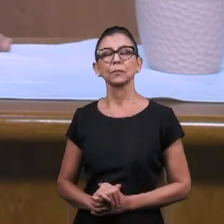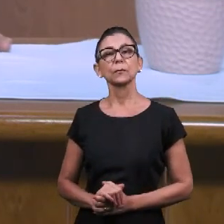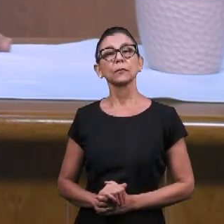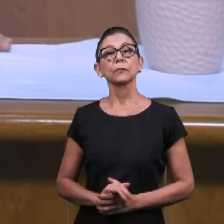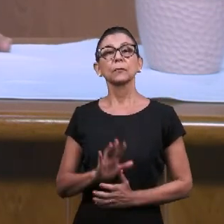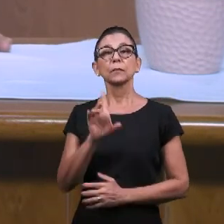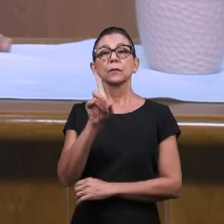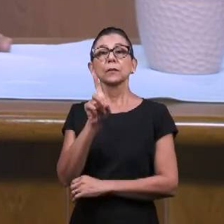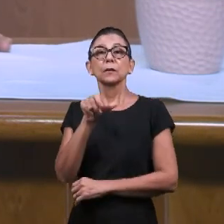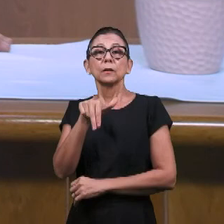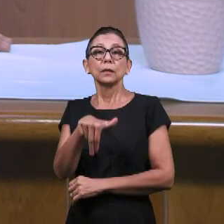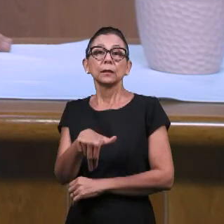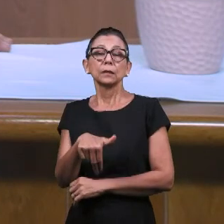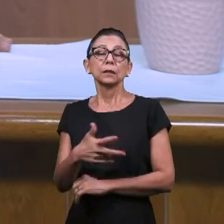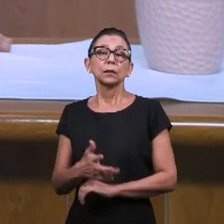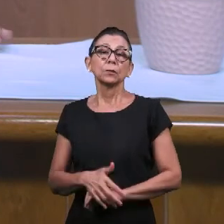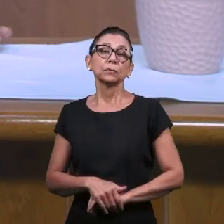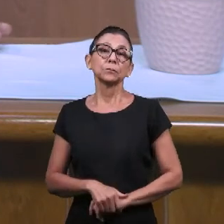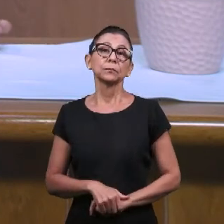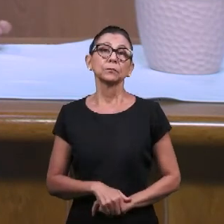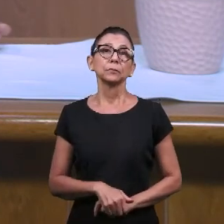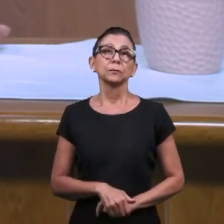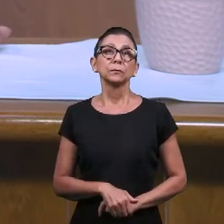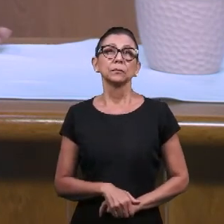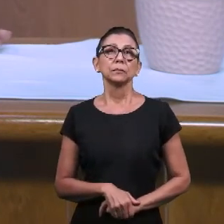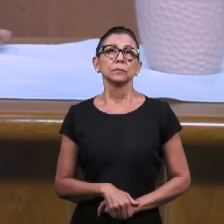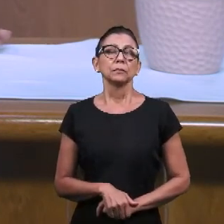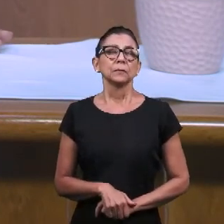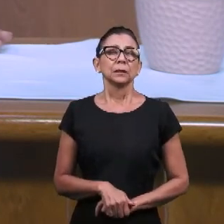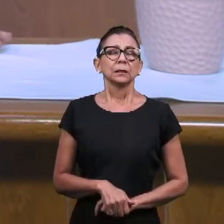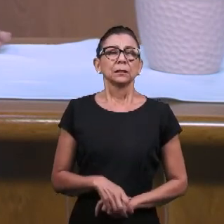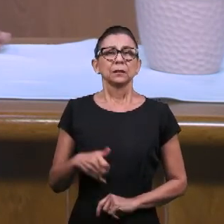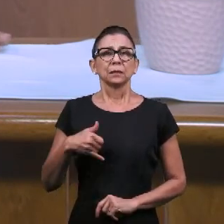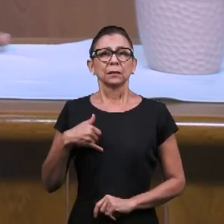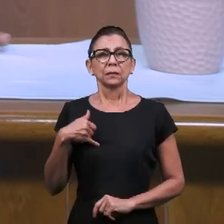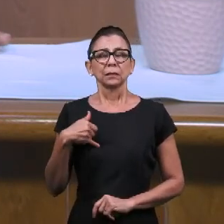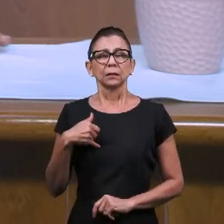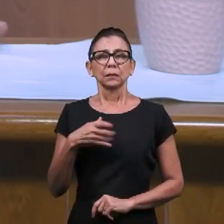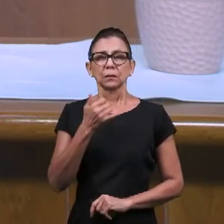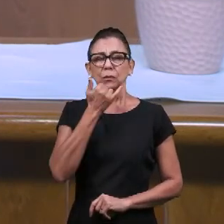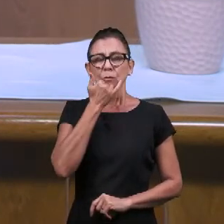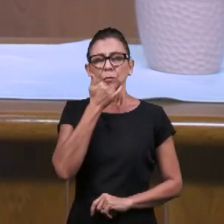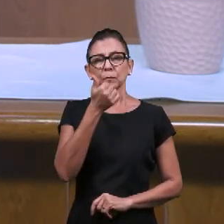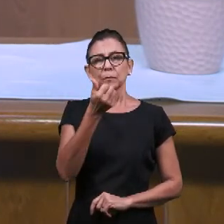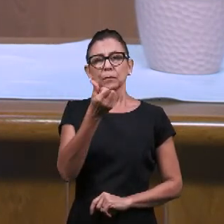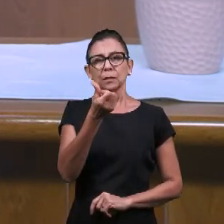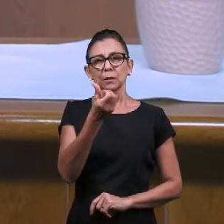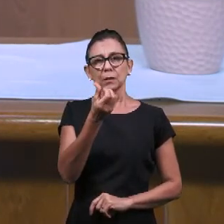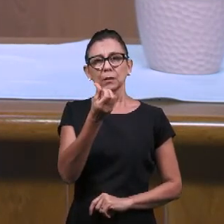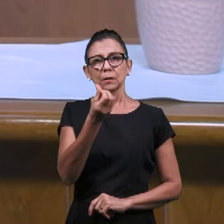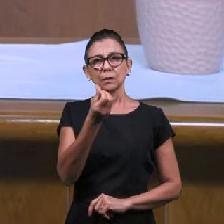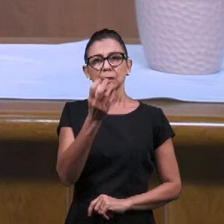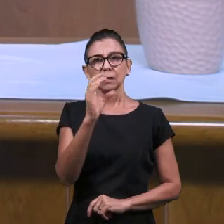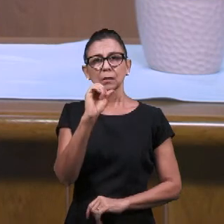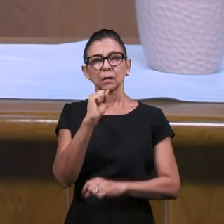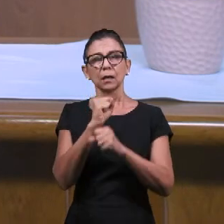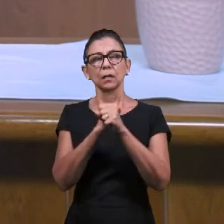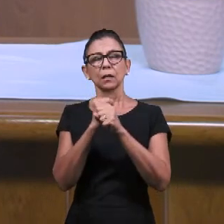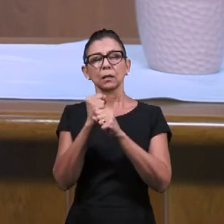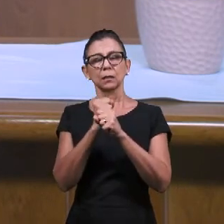Он не купился на это. И здесь он продолжает поступать так же. Даниил не